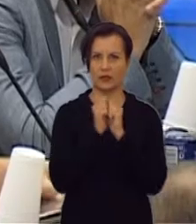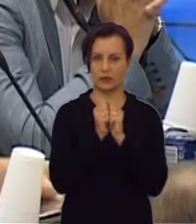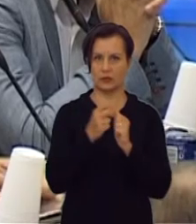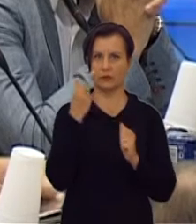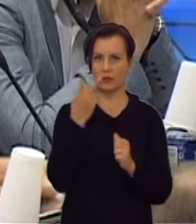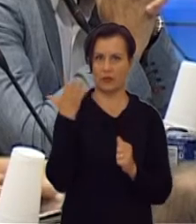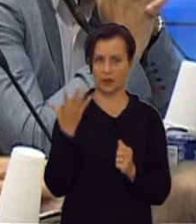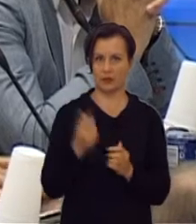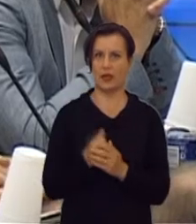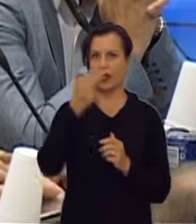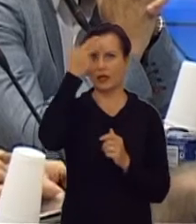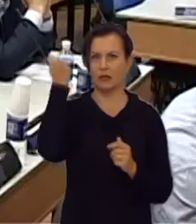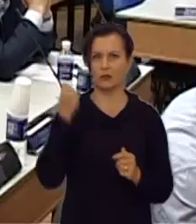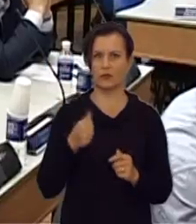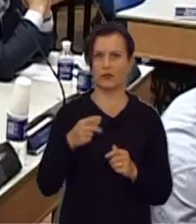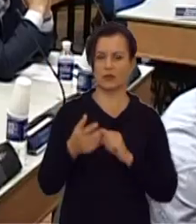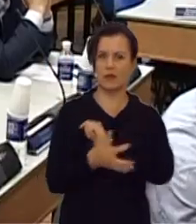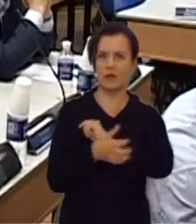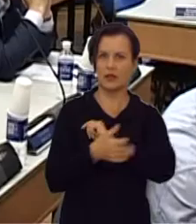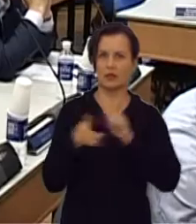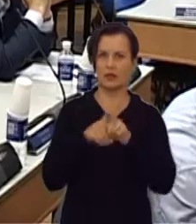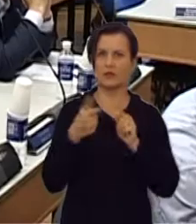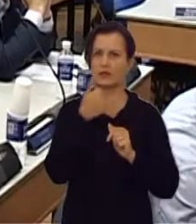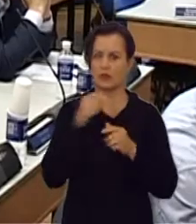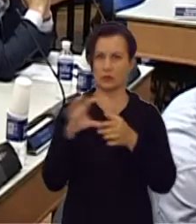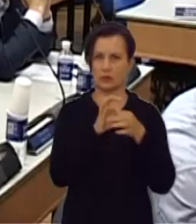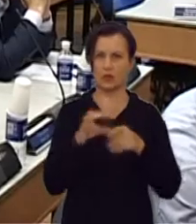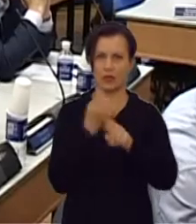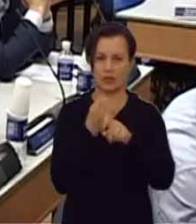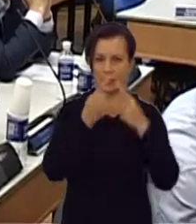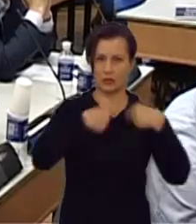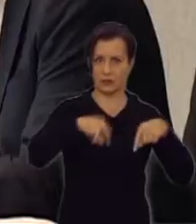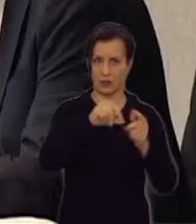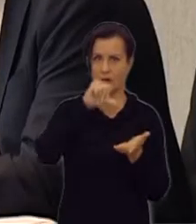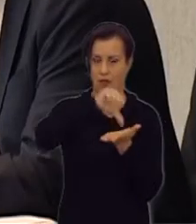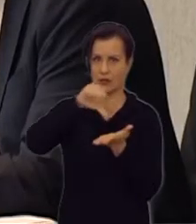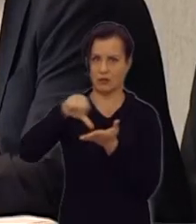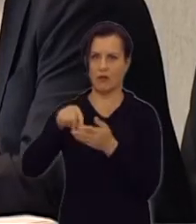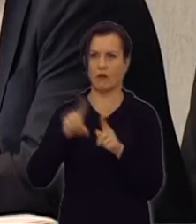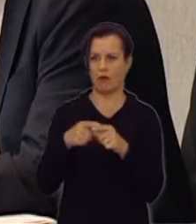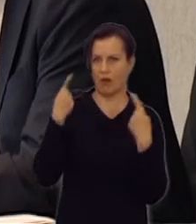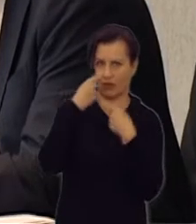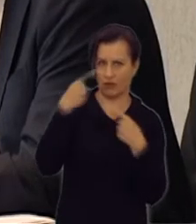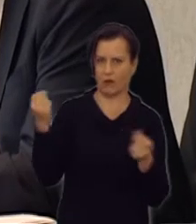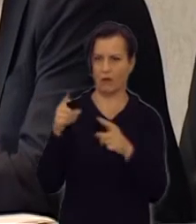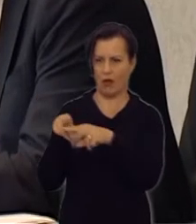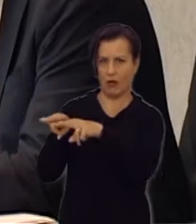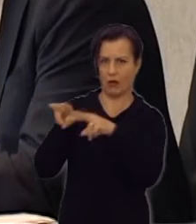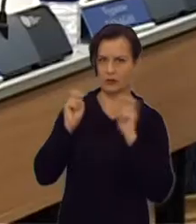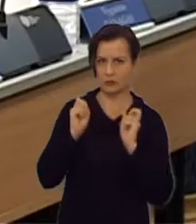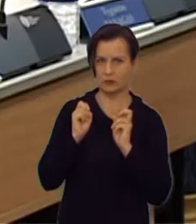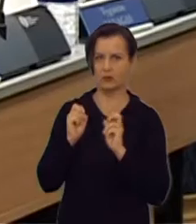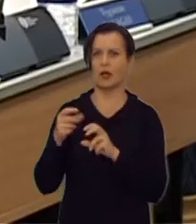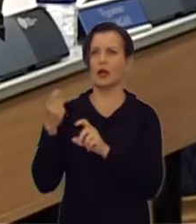Rugsėjo 25-ąją Lietuvos valstiečių ir Žaliųjų sąjungos Kėdainių skyriaus atstovai paskelbė paliekantys valdančią daugumą